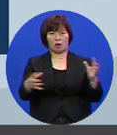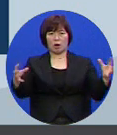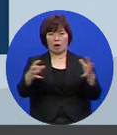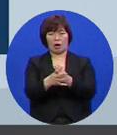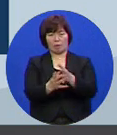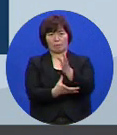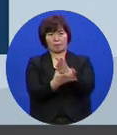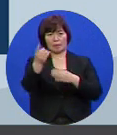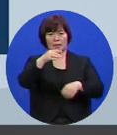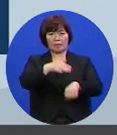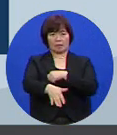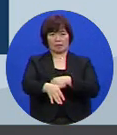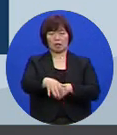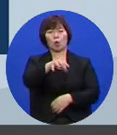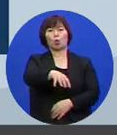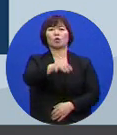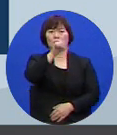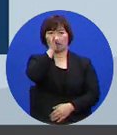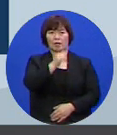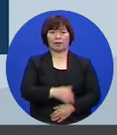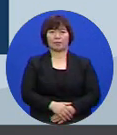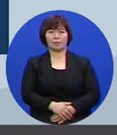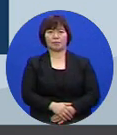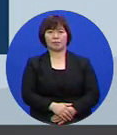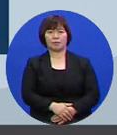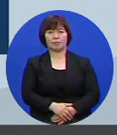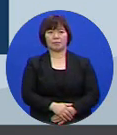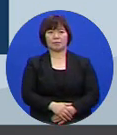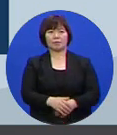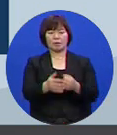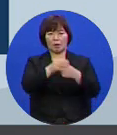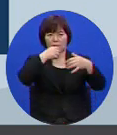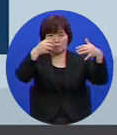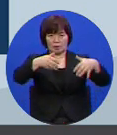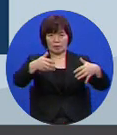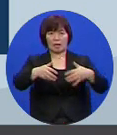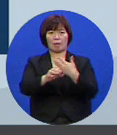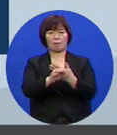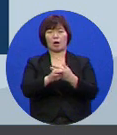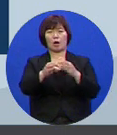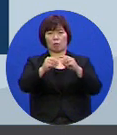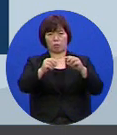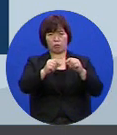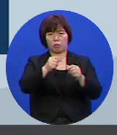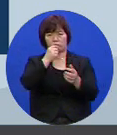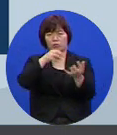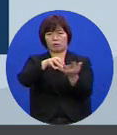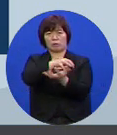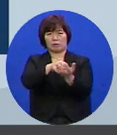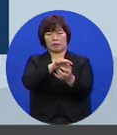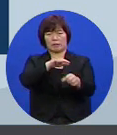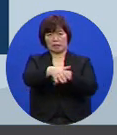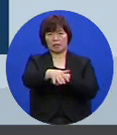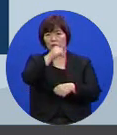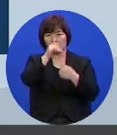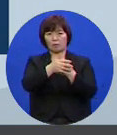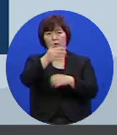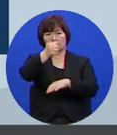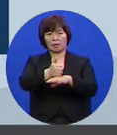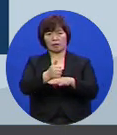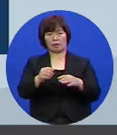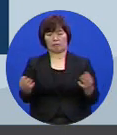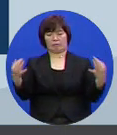관으로 흘러가는 함유식 하수관을 사용하고 있습니다. 비가 오면 토사와 이물질이 빗물에 밀려오면서 관